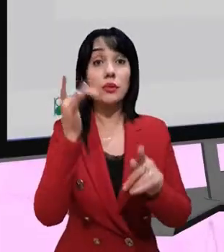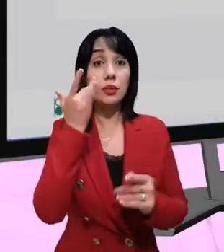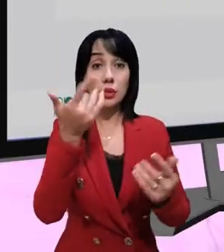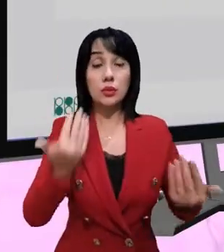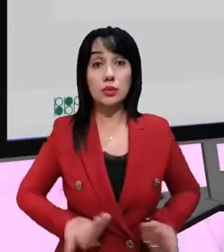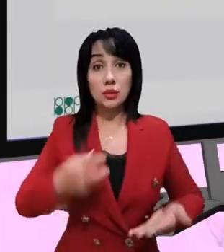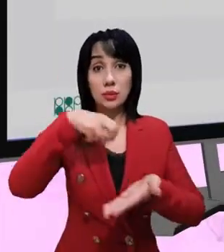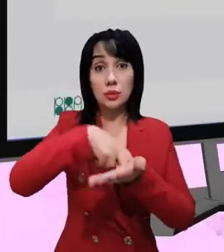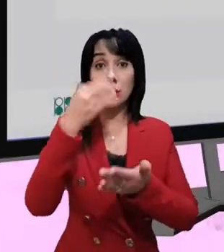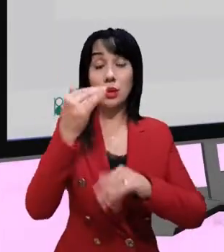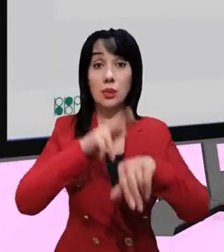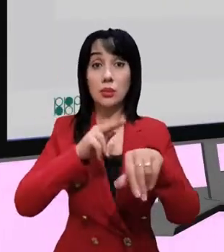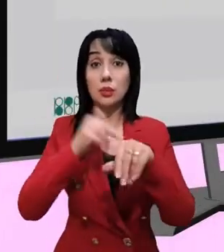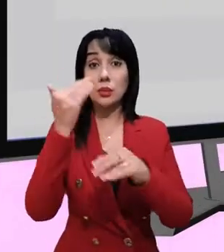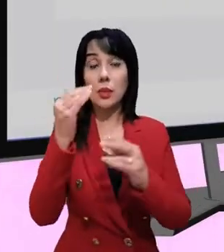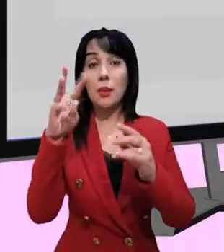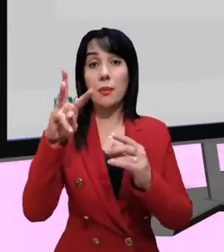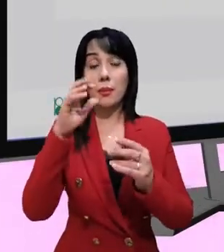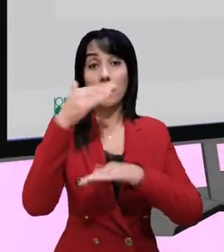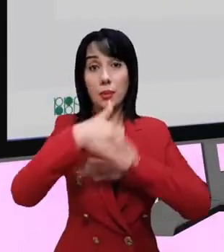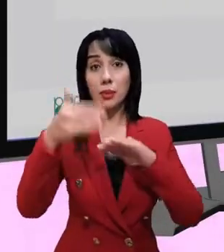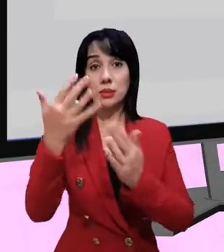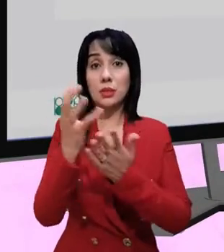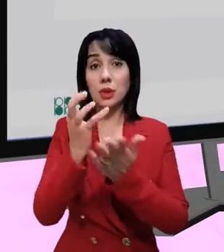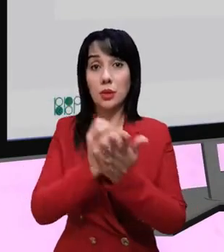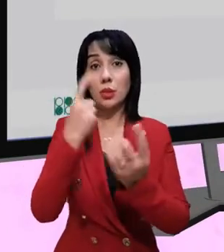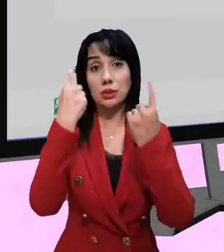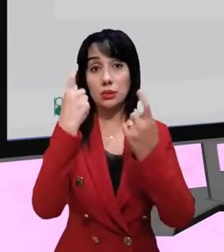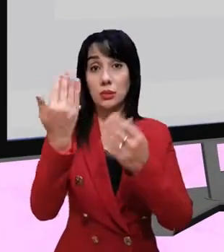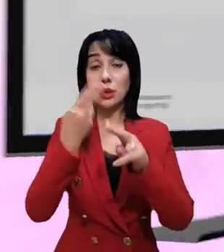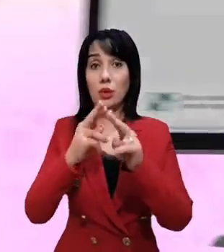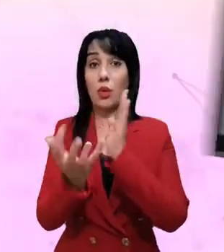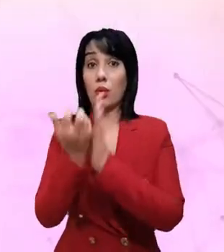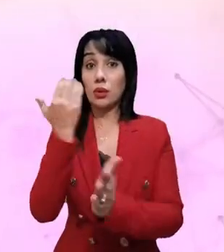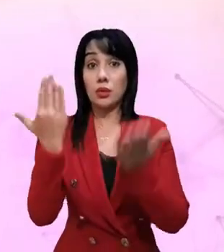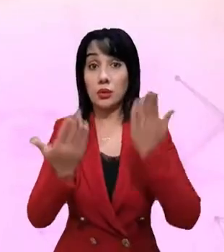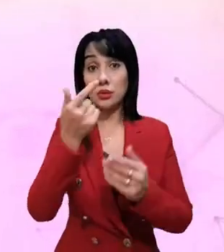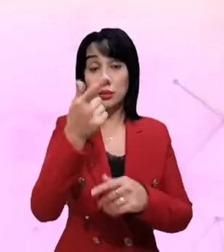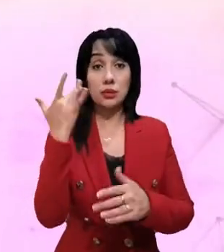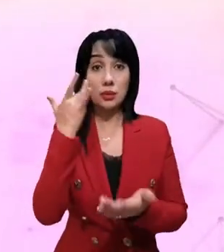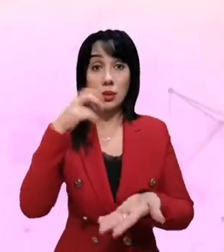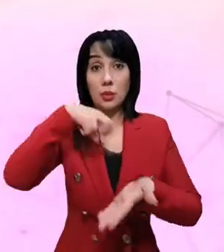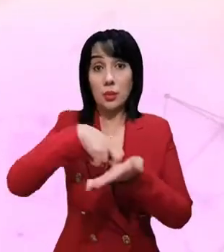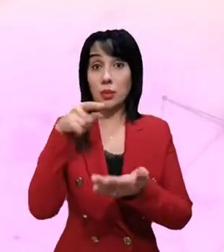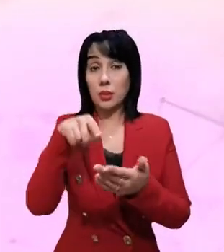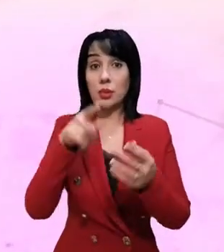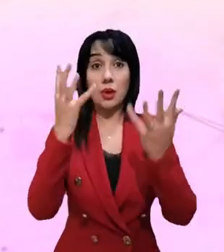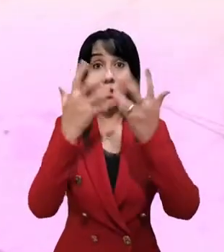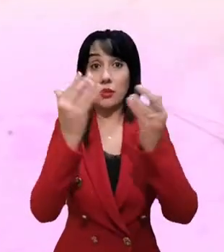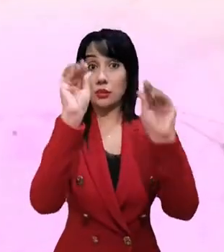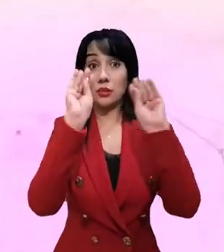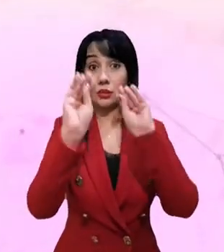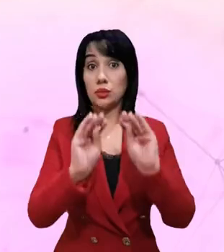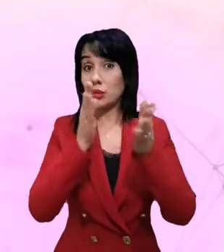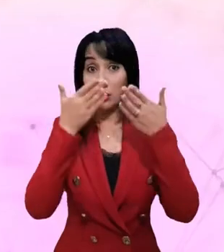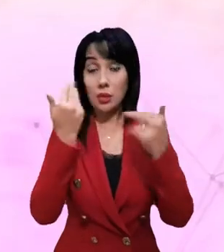doimiy yashash manzili Ichki ishlar vazirligining manzil axborot tizimidan olinadi. Agar abituriyentning doimiy yashash manzili avtomatik